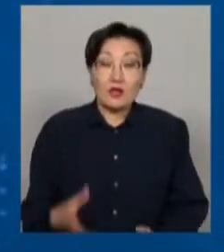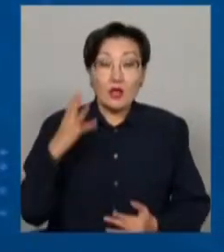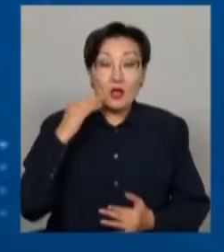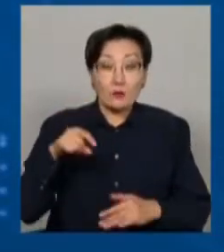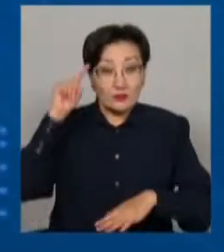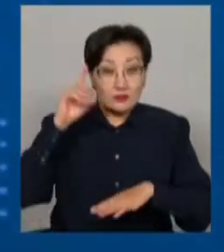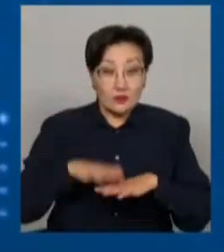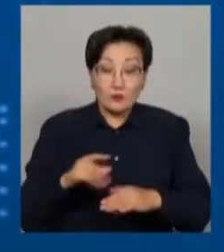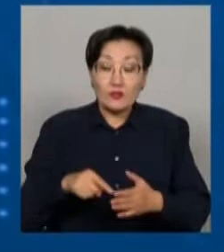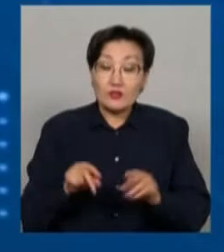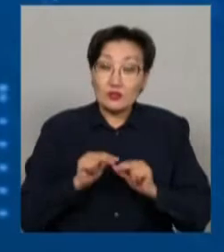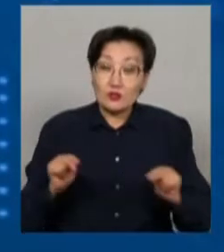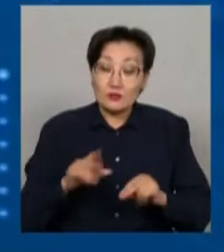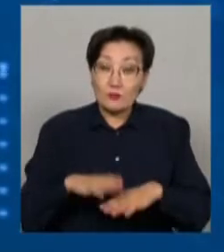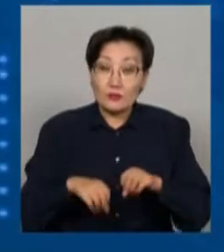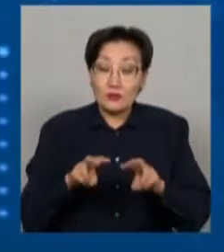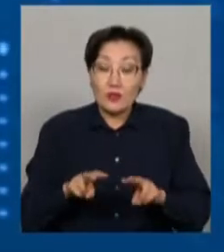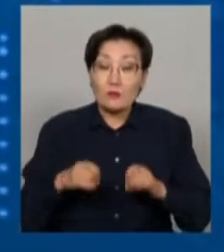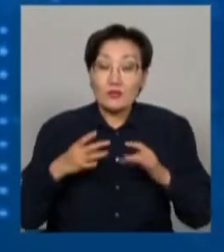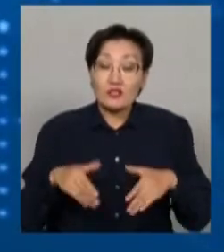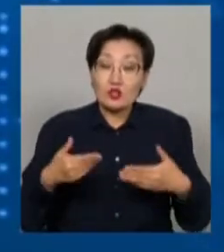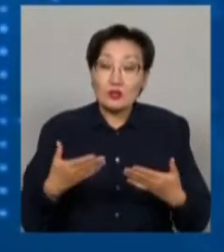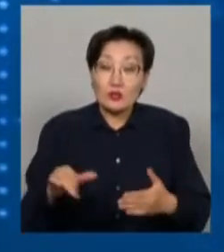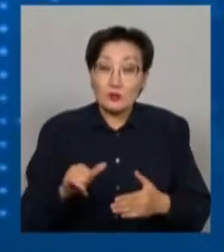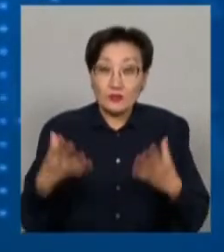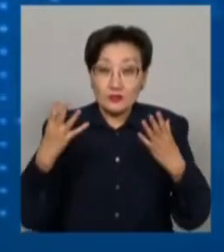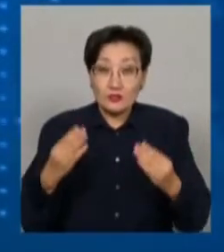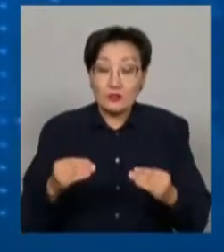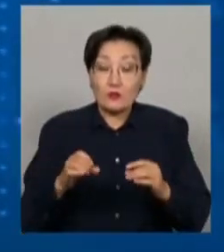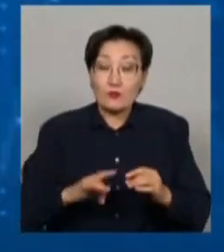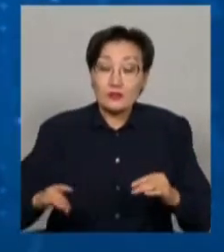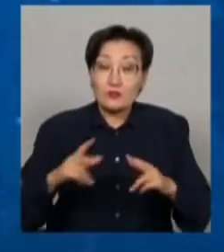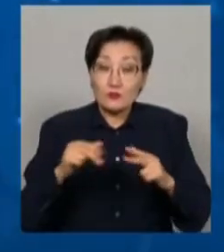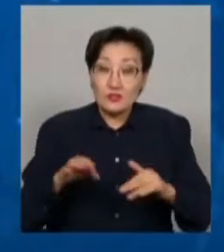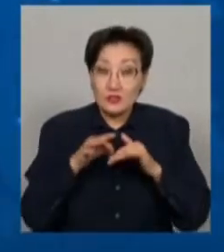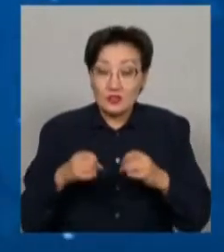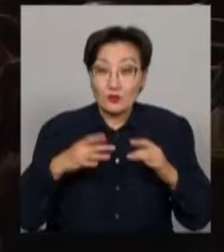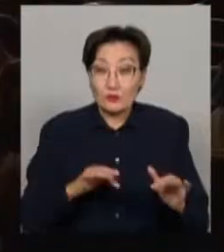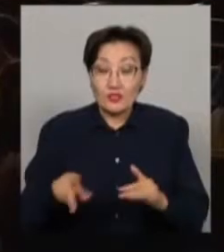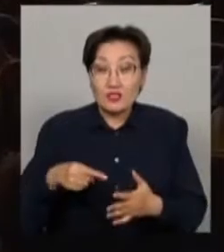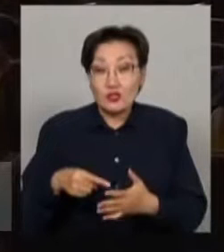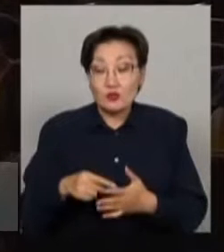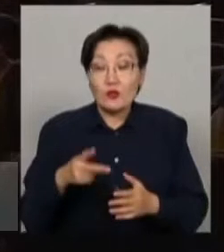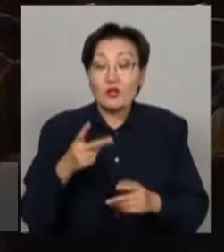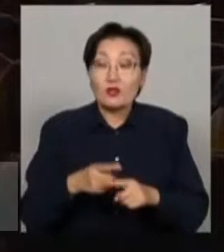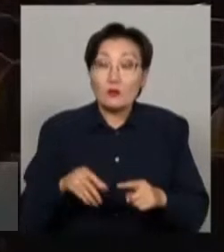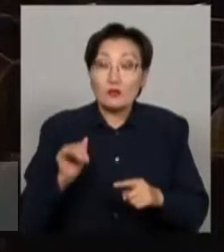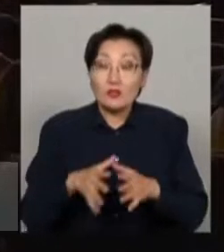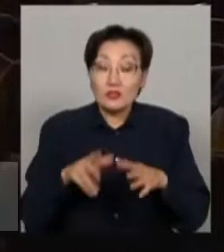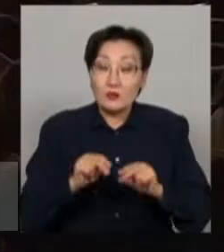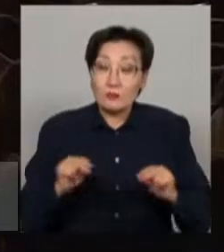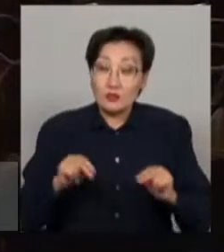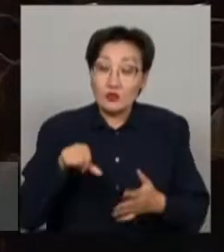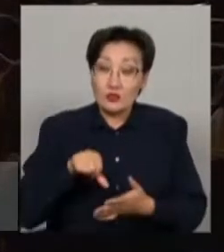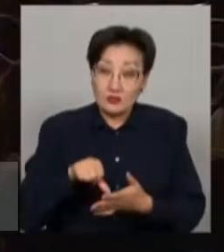Алматы әкімі қала ұстаздарын кәсіби мерекемен құттықтады. Сенбі күні Республика сарайында өткен салтанатта іс-шараға шаһардағы 2500-нан аса